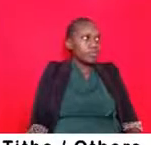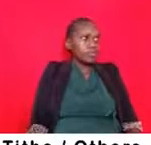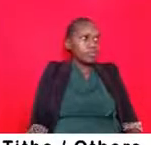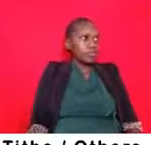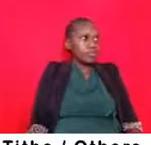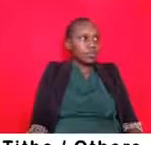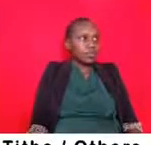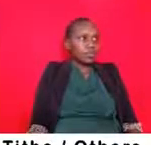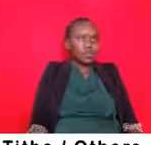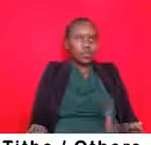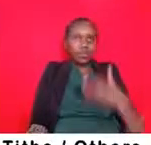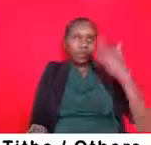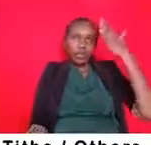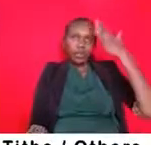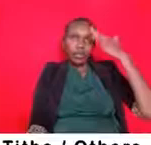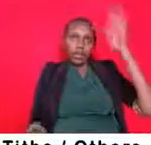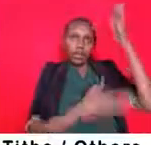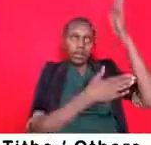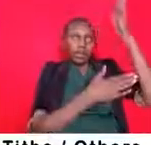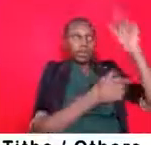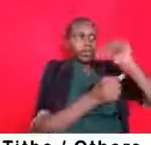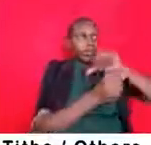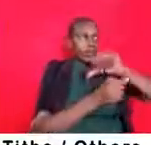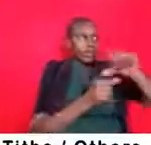I know my God will turn it